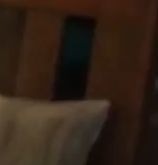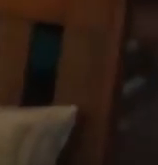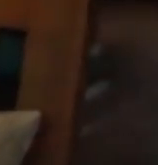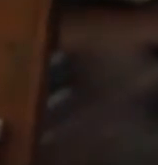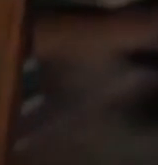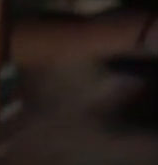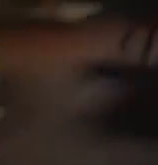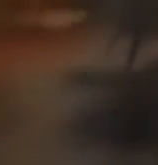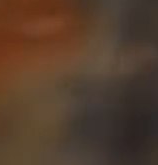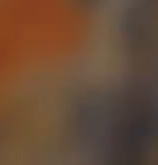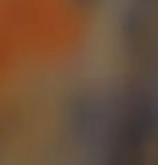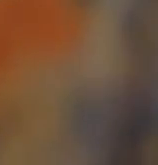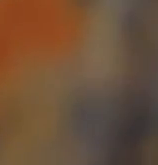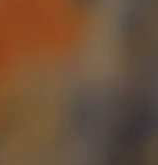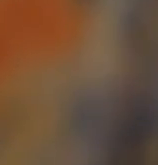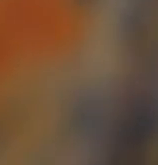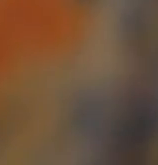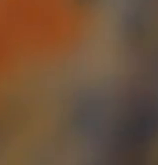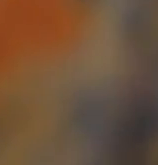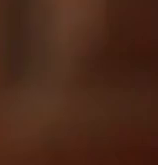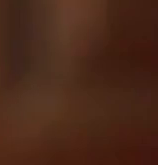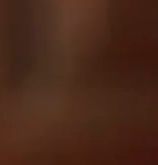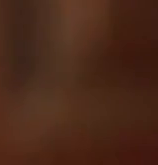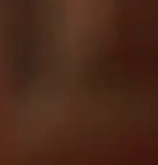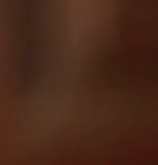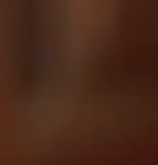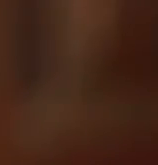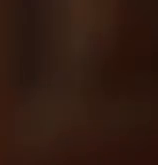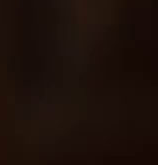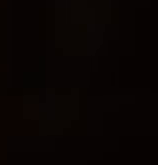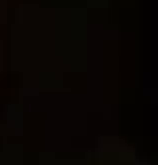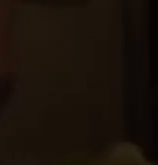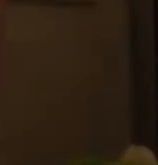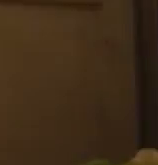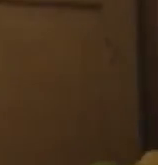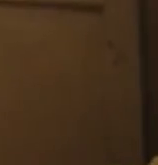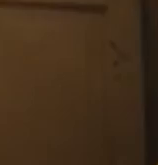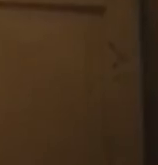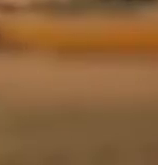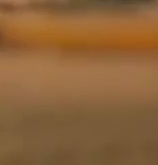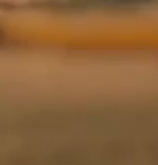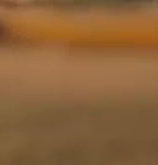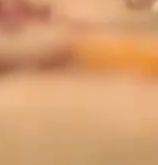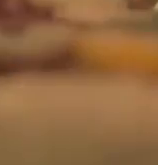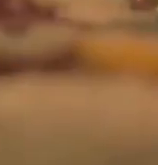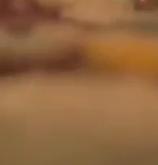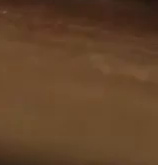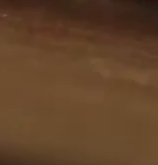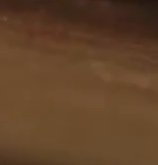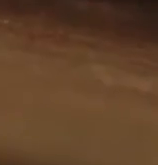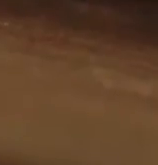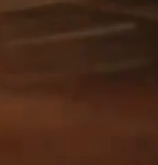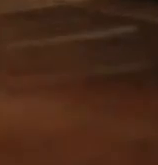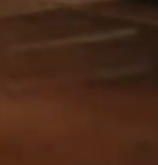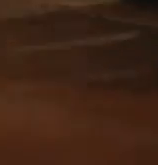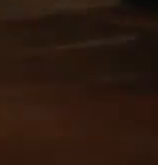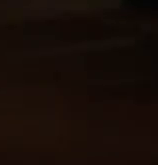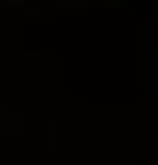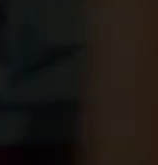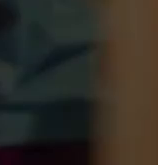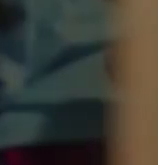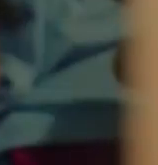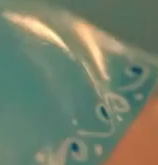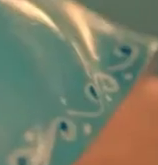Gusto mo talagang malaman kung bakit hindi ko naabot ang mga pangarap ko? Ikaw ang dahilan kung bakit ako nakulong sa ganitong klaseng